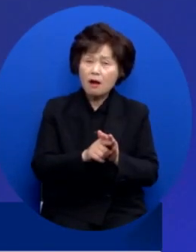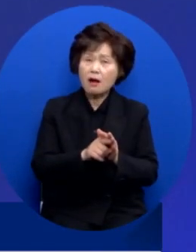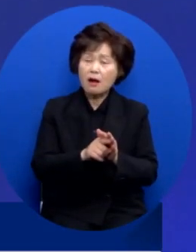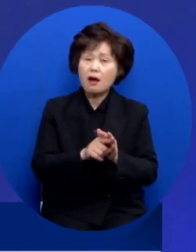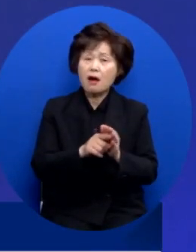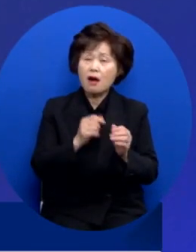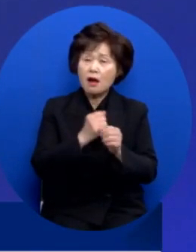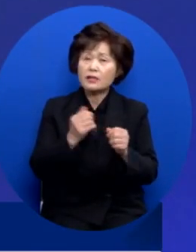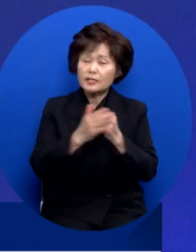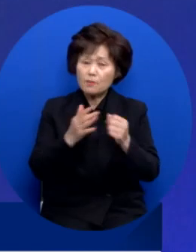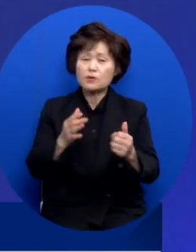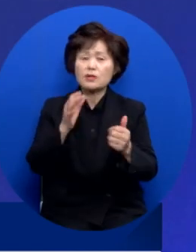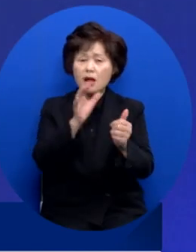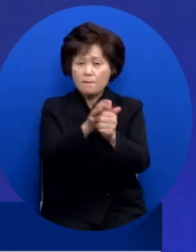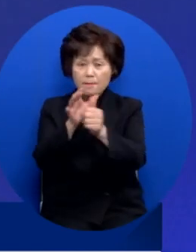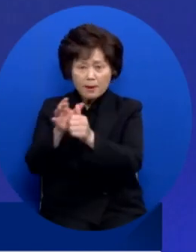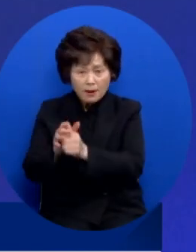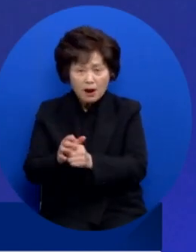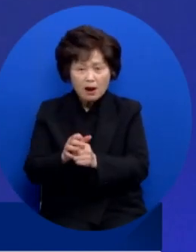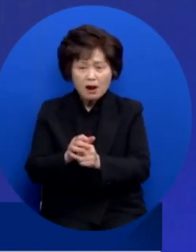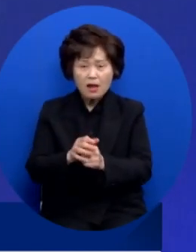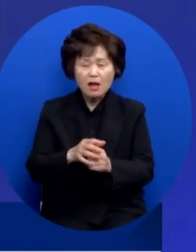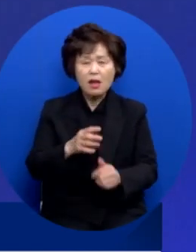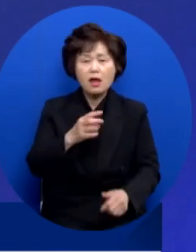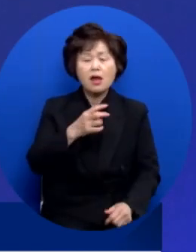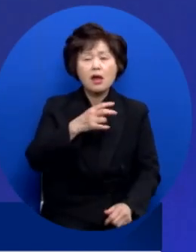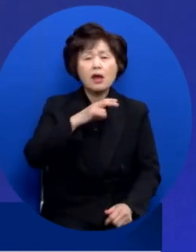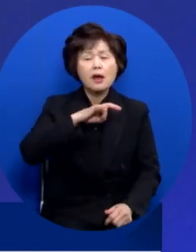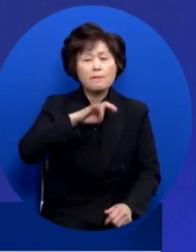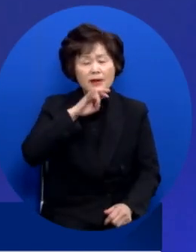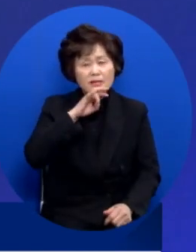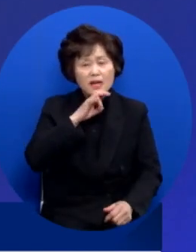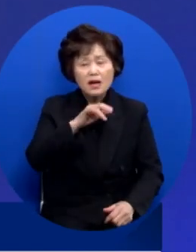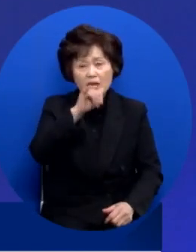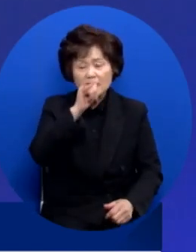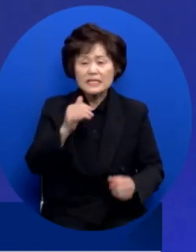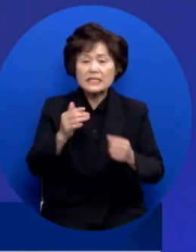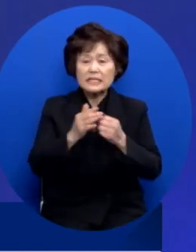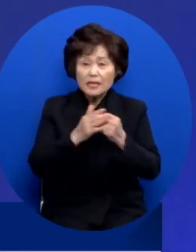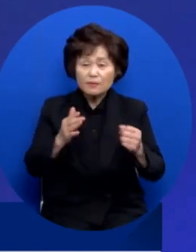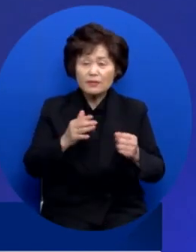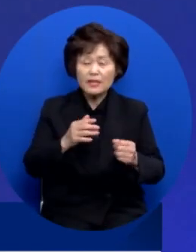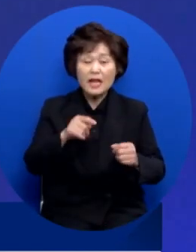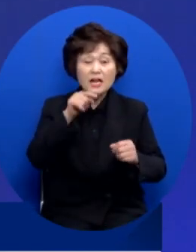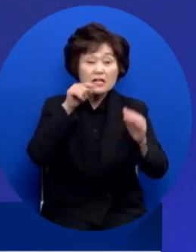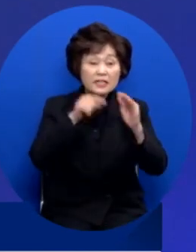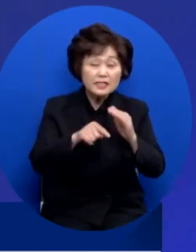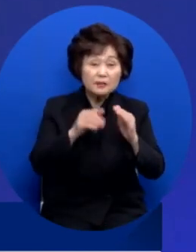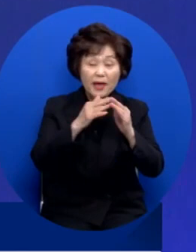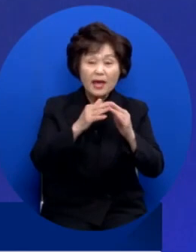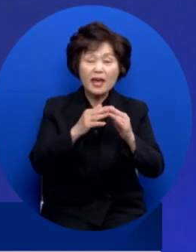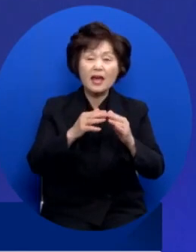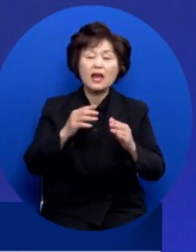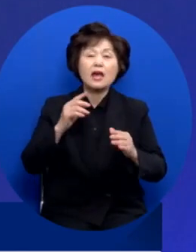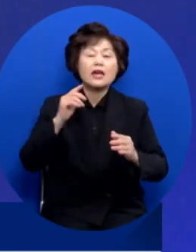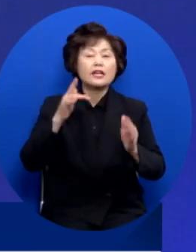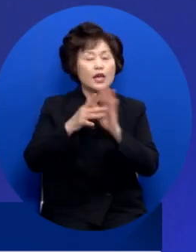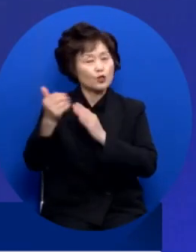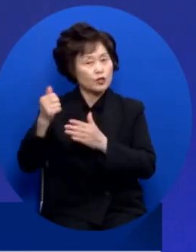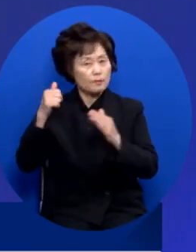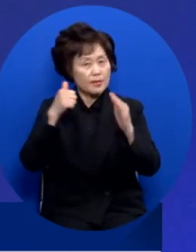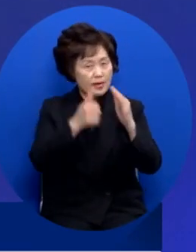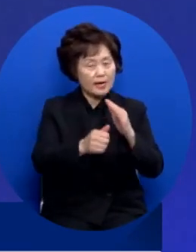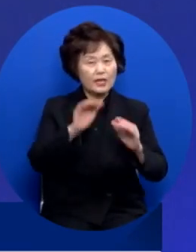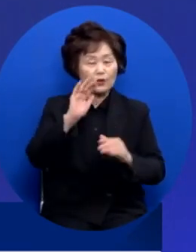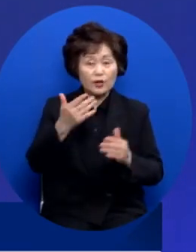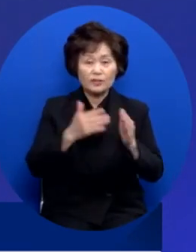일을 하니까 믿겠지. 마르다가 있으면서 이 집안에 예수님이 가시는 거요. 권사님들이, 집사님들이 마르다 역할을